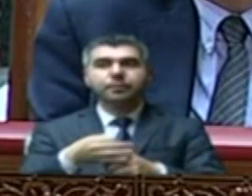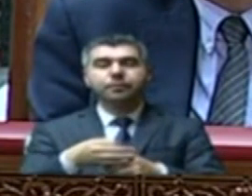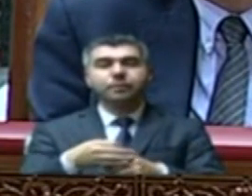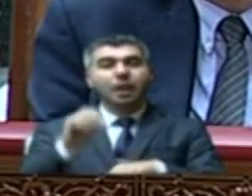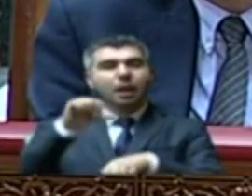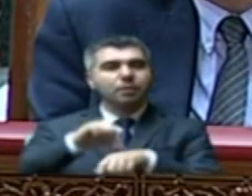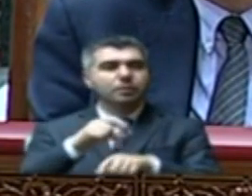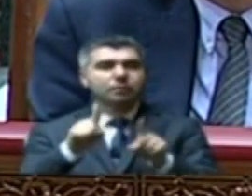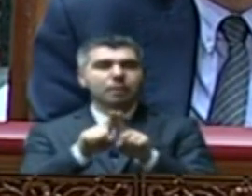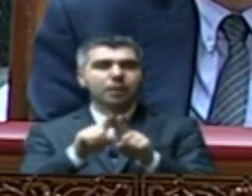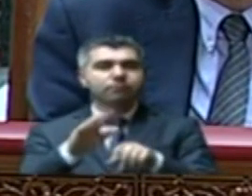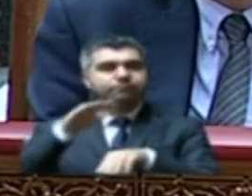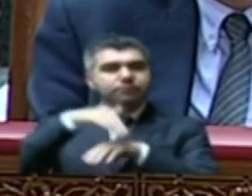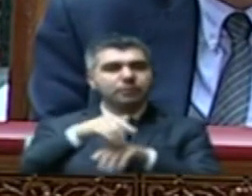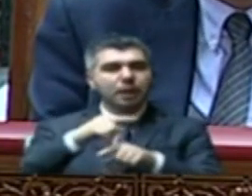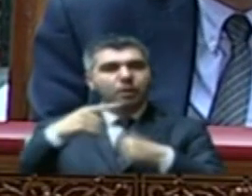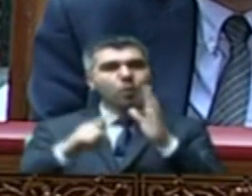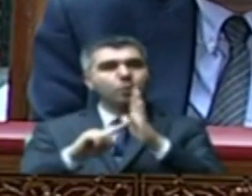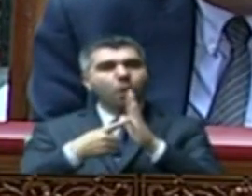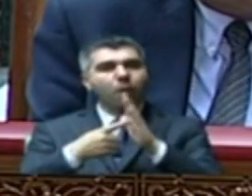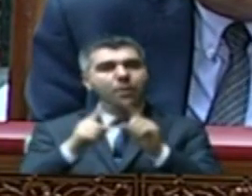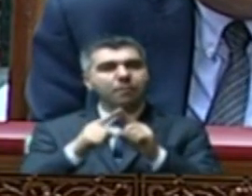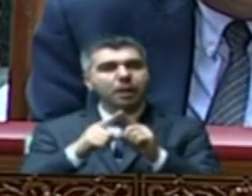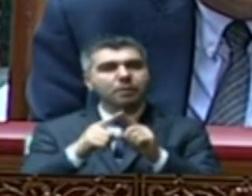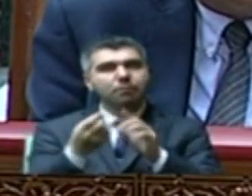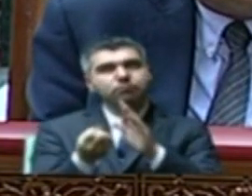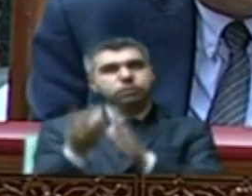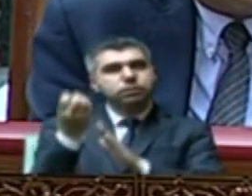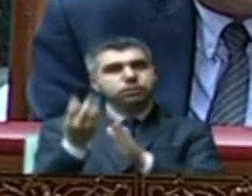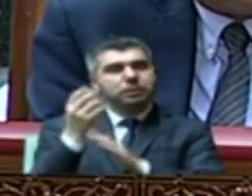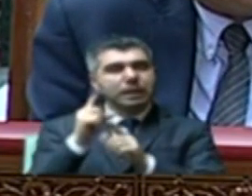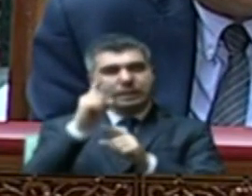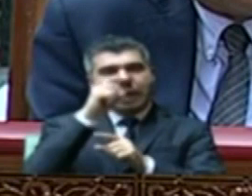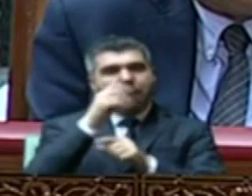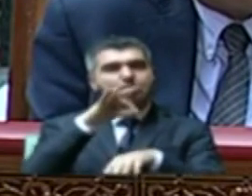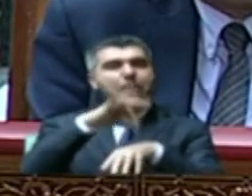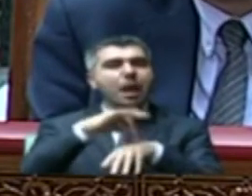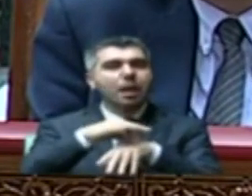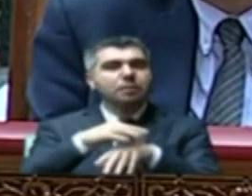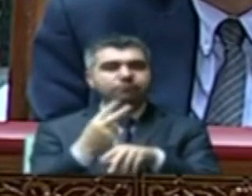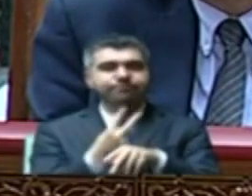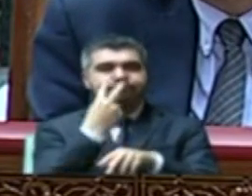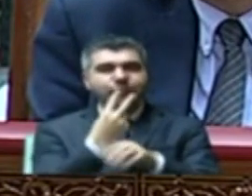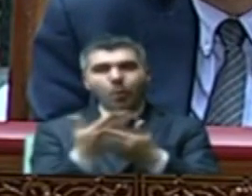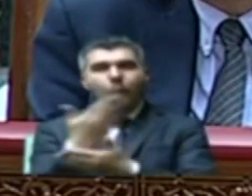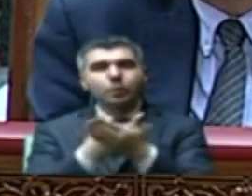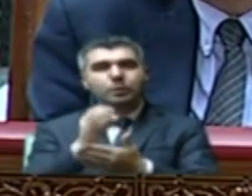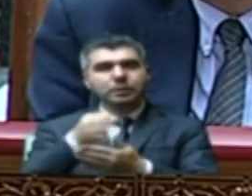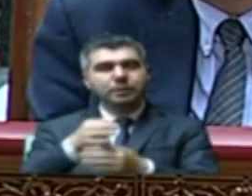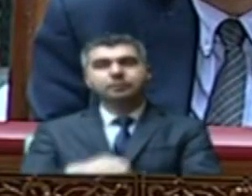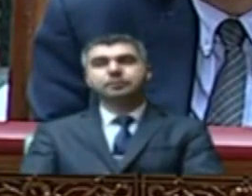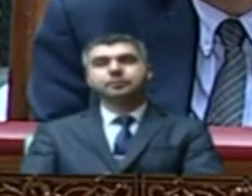على المحطه الحراريه اللي تخلف هذه يعني المخلفات اللي نعتبرها انها مضره بالبيئه.